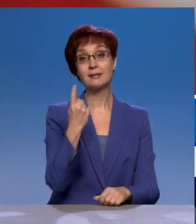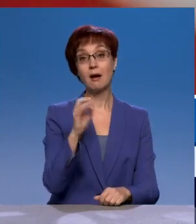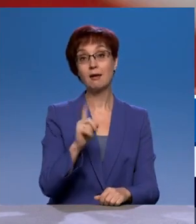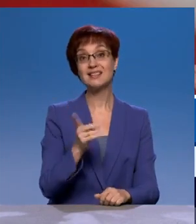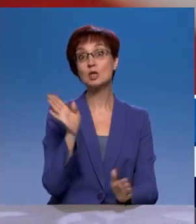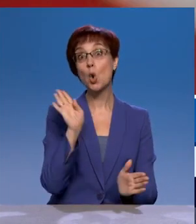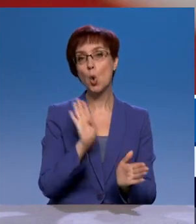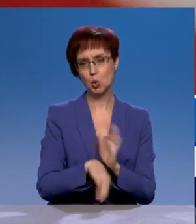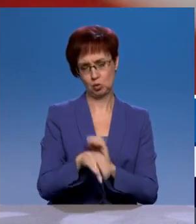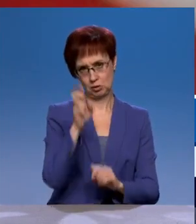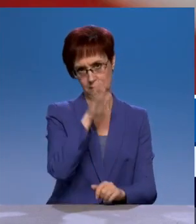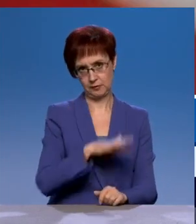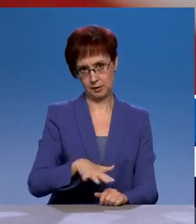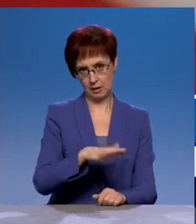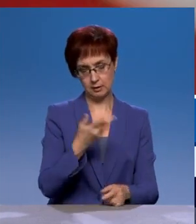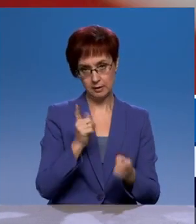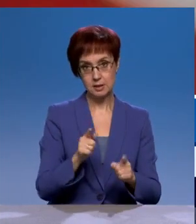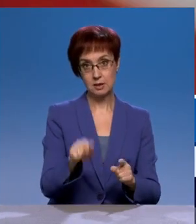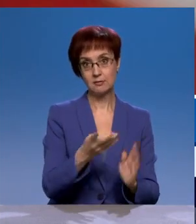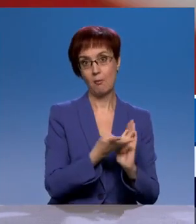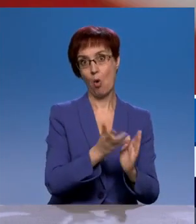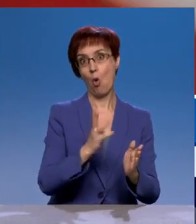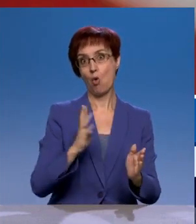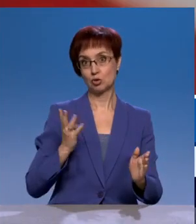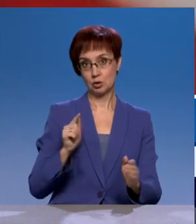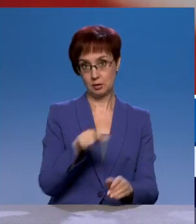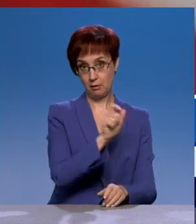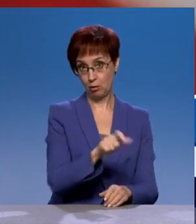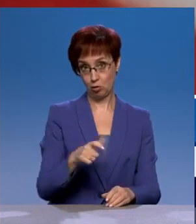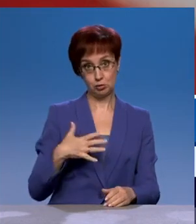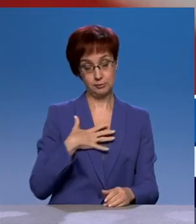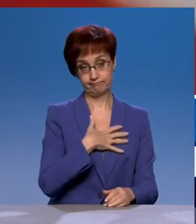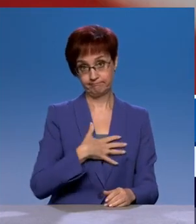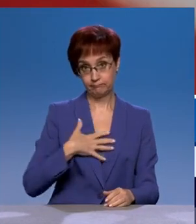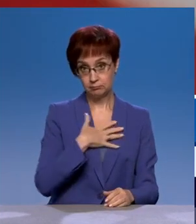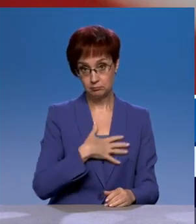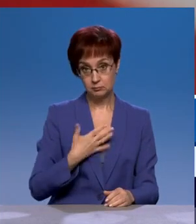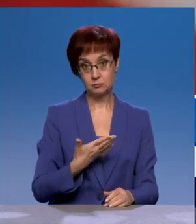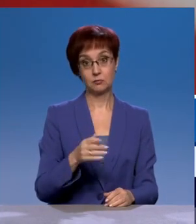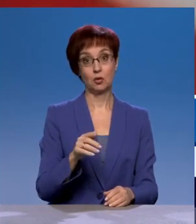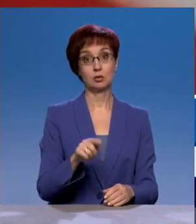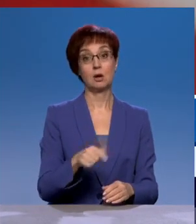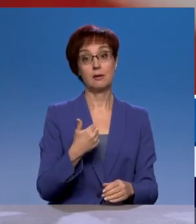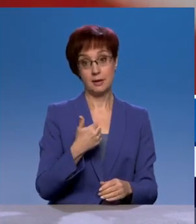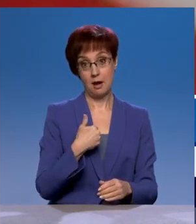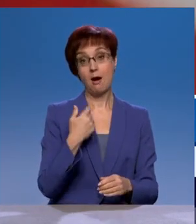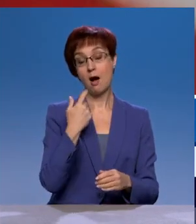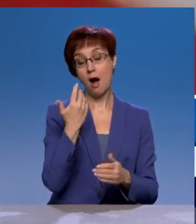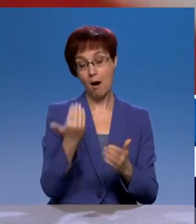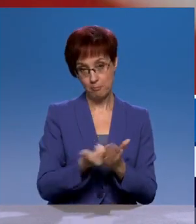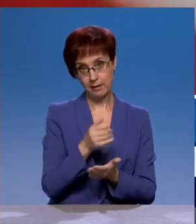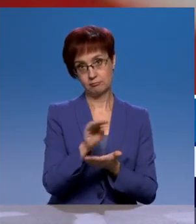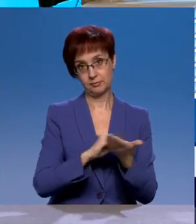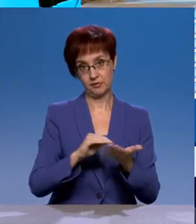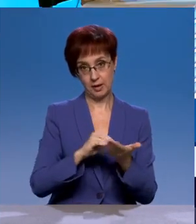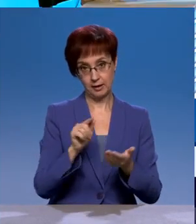и люди отчаялись уже. Но это опять к вопросу о том, что не так решается вопрос ликвидации